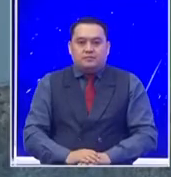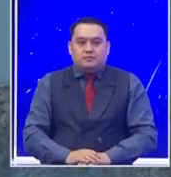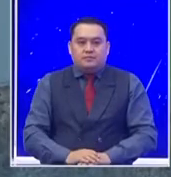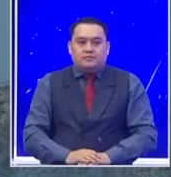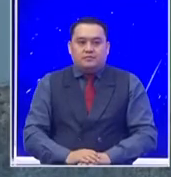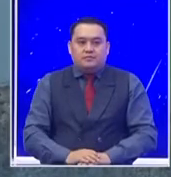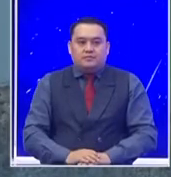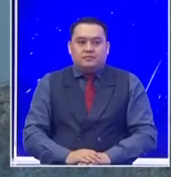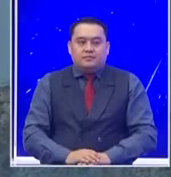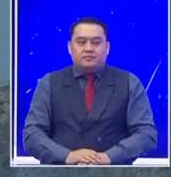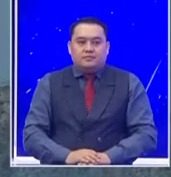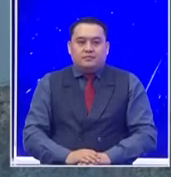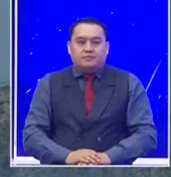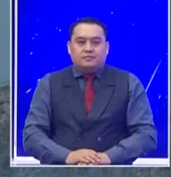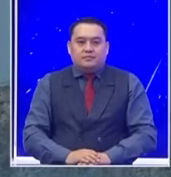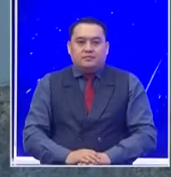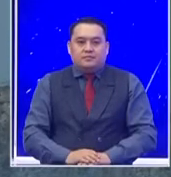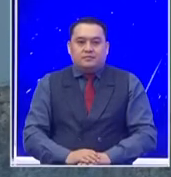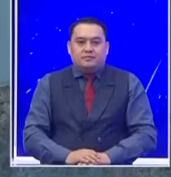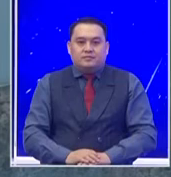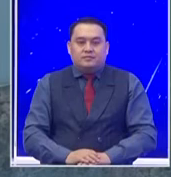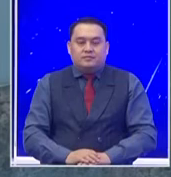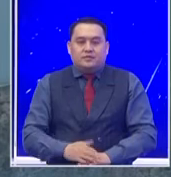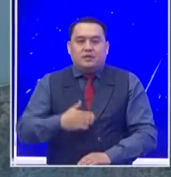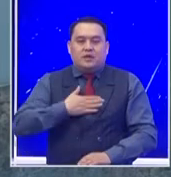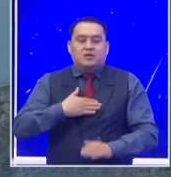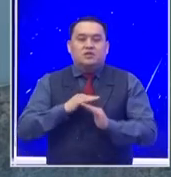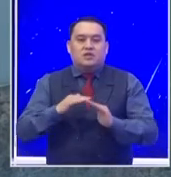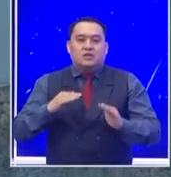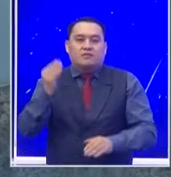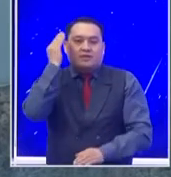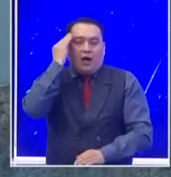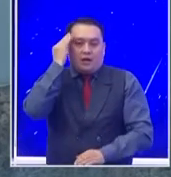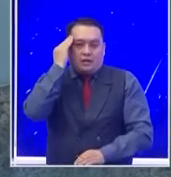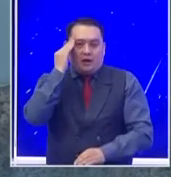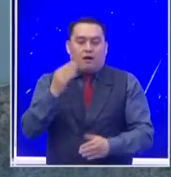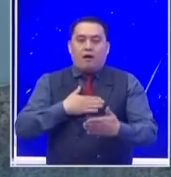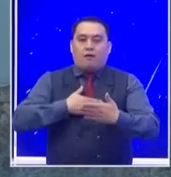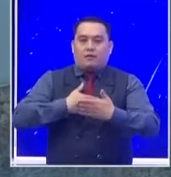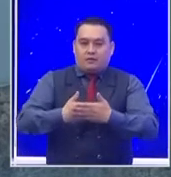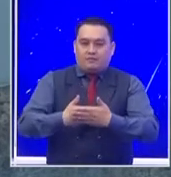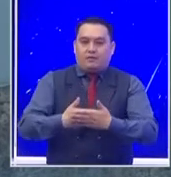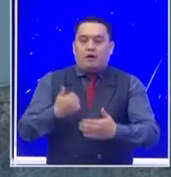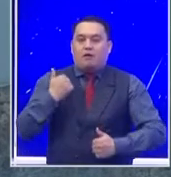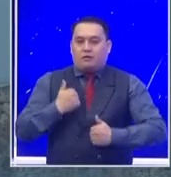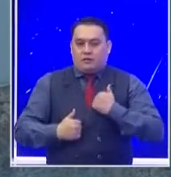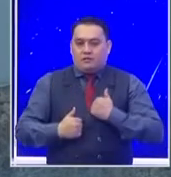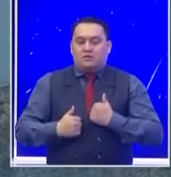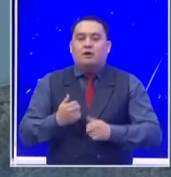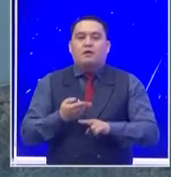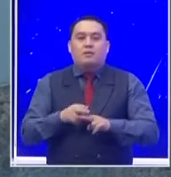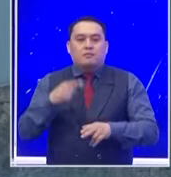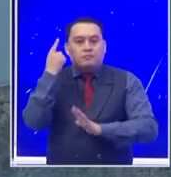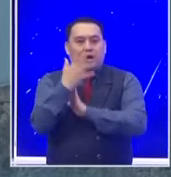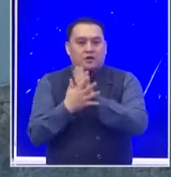лаар хода наши дети такие талантливые и активные мы очень ими гордимся они здесь а